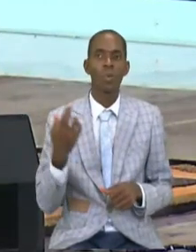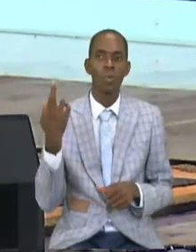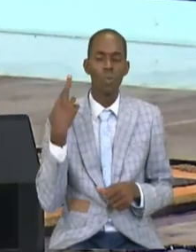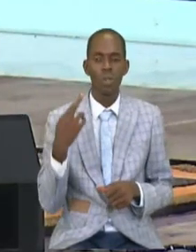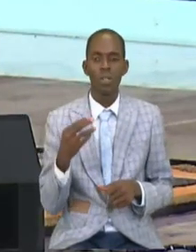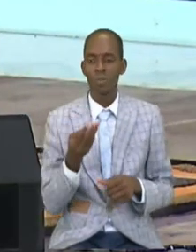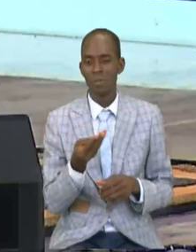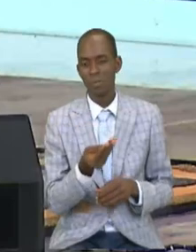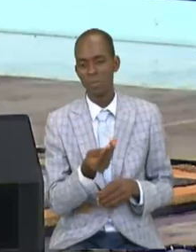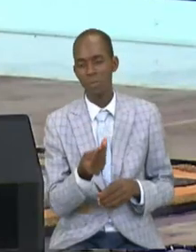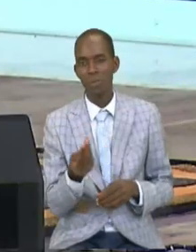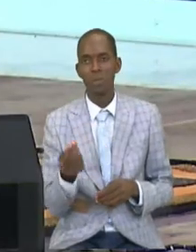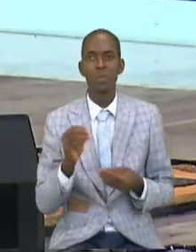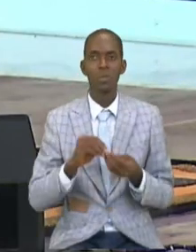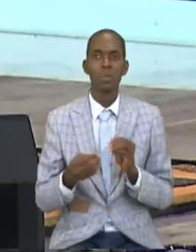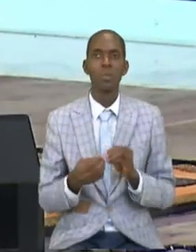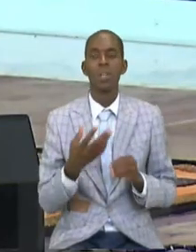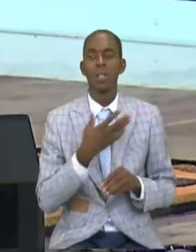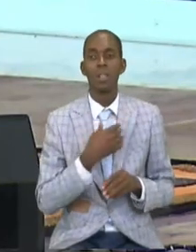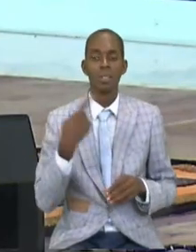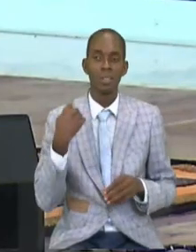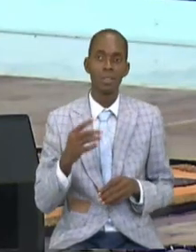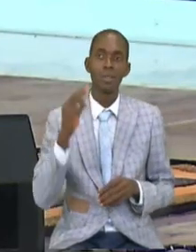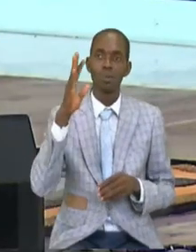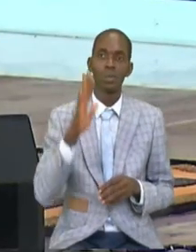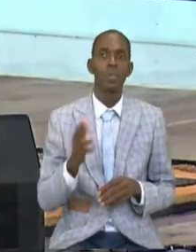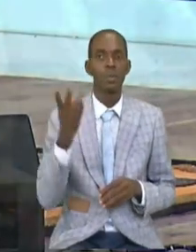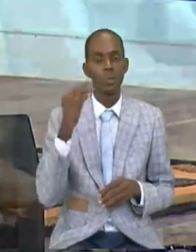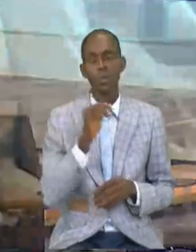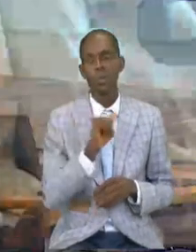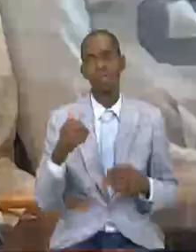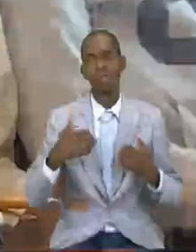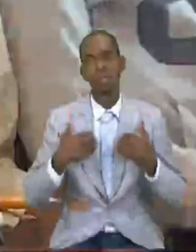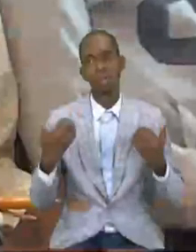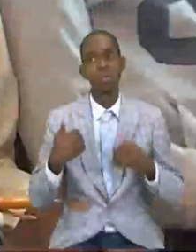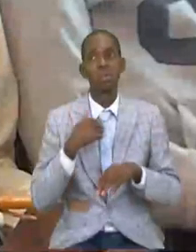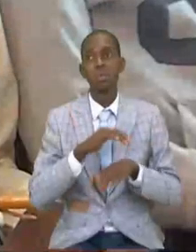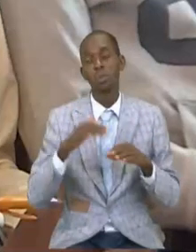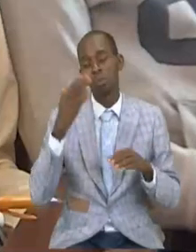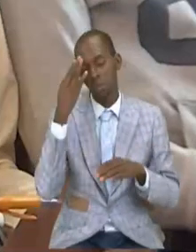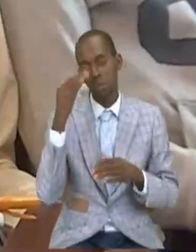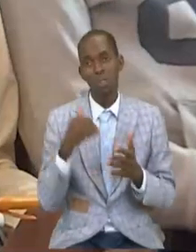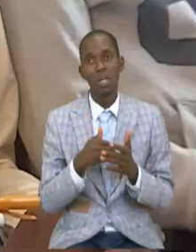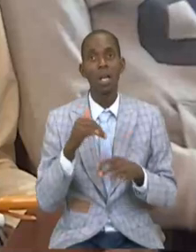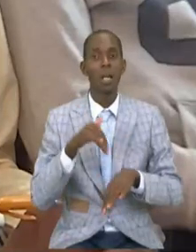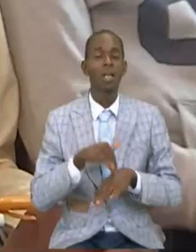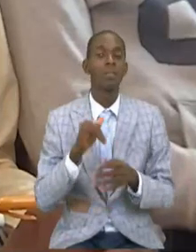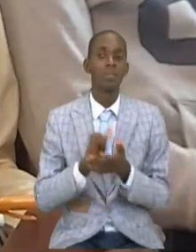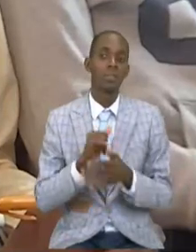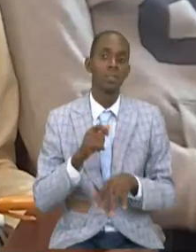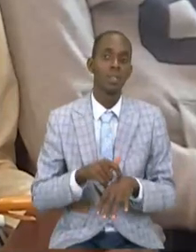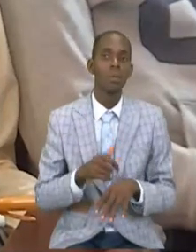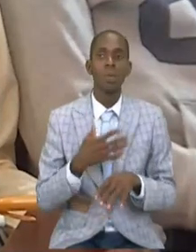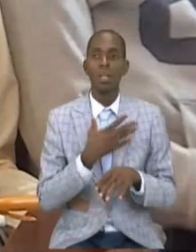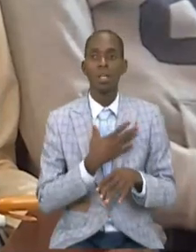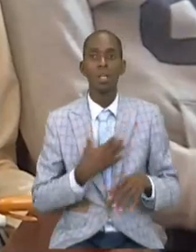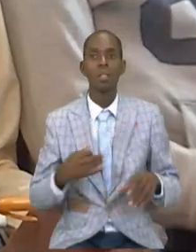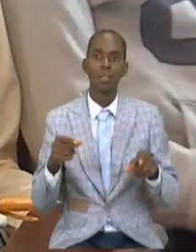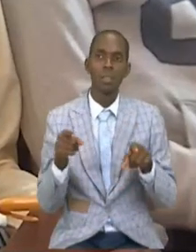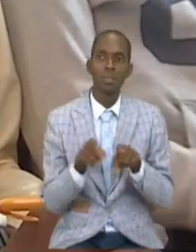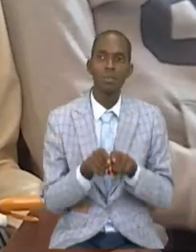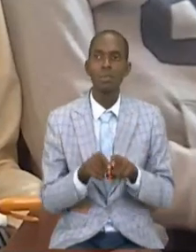nous étions une jeune assemblée. Le pasteur était un jeune pasteur, on ne reconnaissait pas cela à